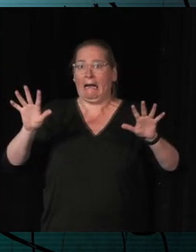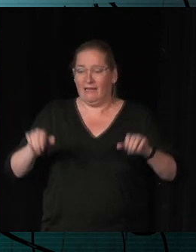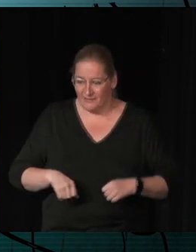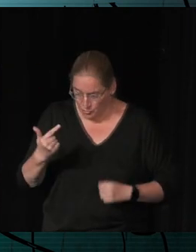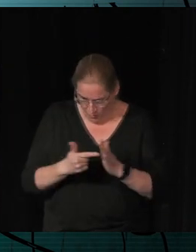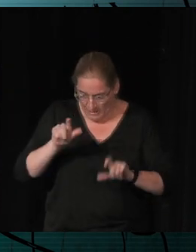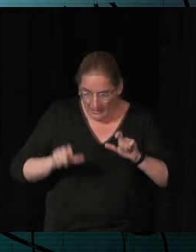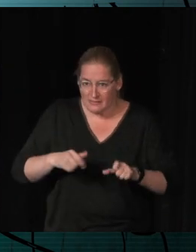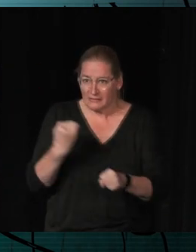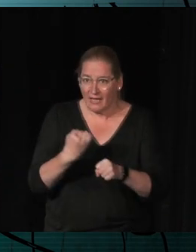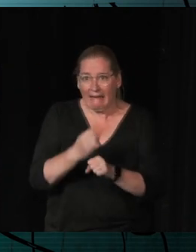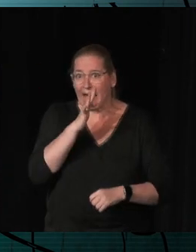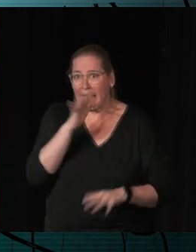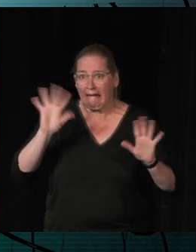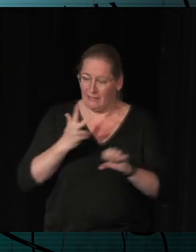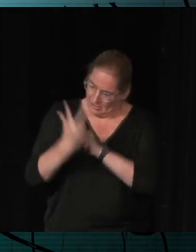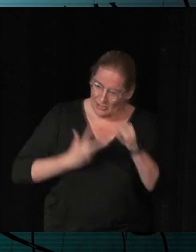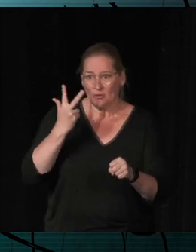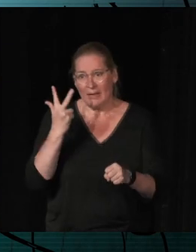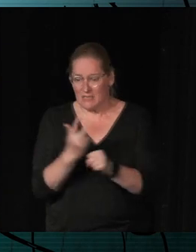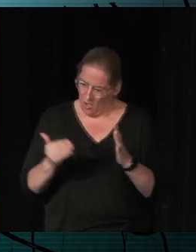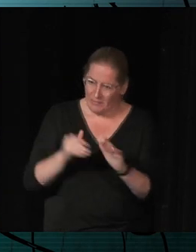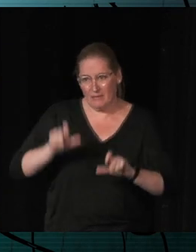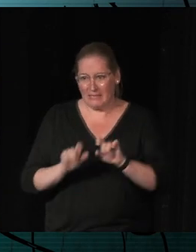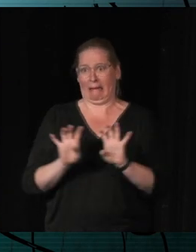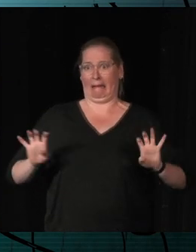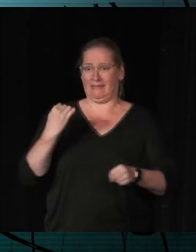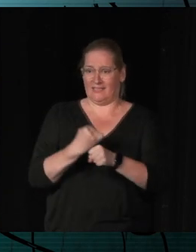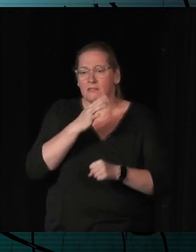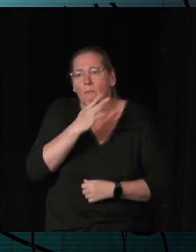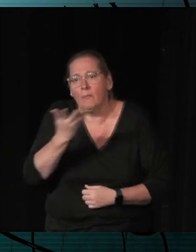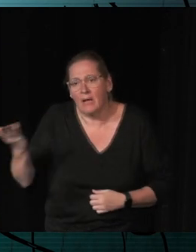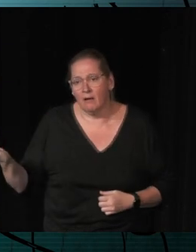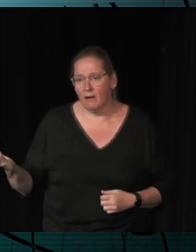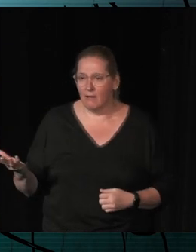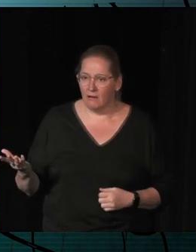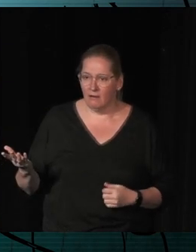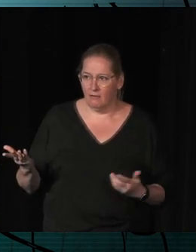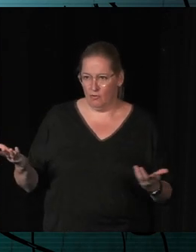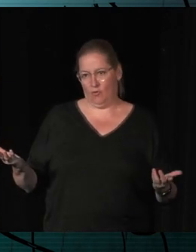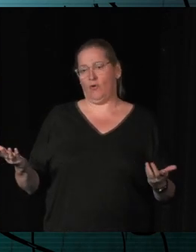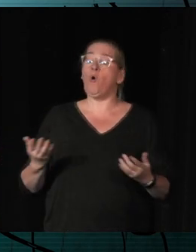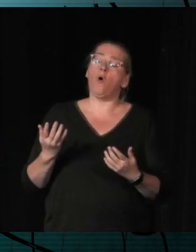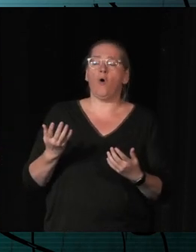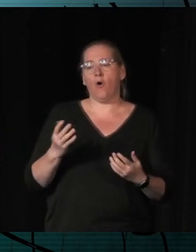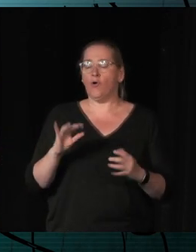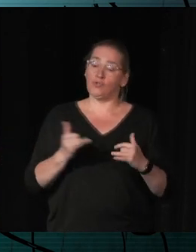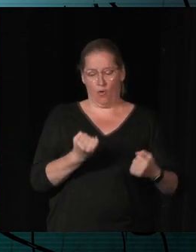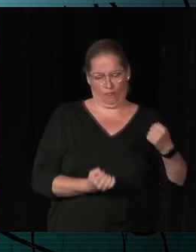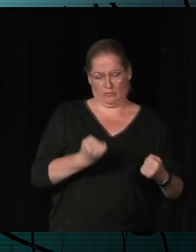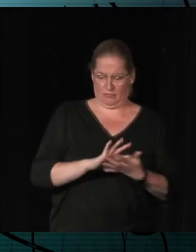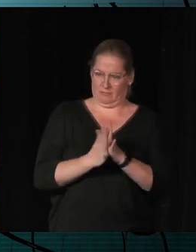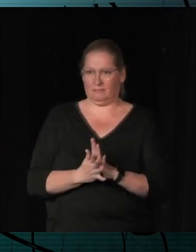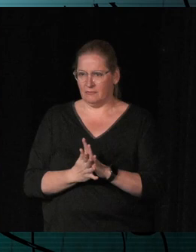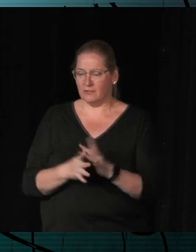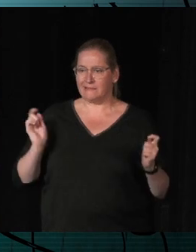c'est bon on est prévu pour 3 ans de développement il y a 1000 personnes on peut plus changer ça comme ça bon en même temps passer qu'un jeu de voiture un jeu avec des chevaux ça